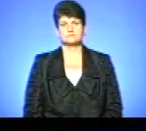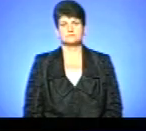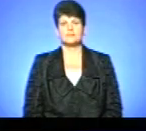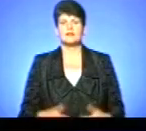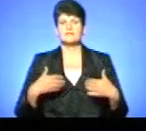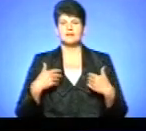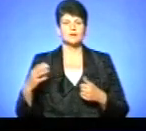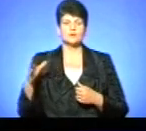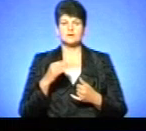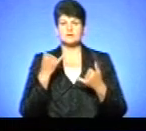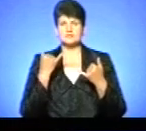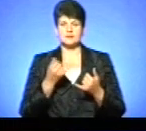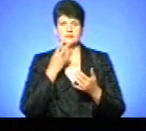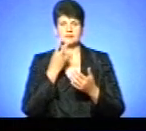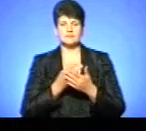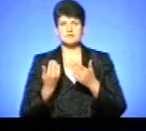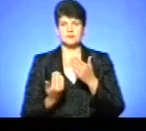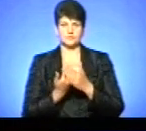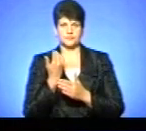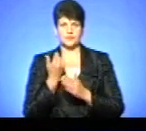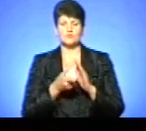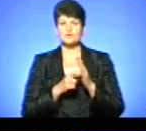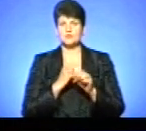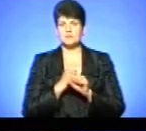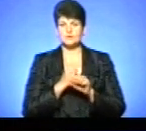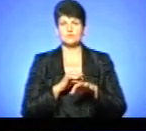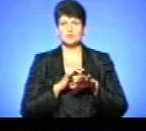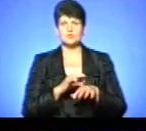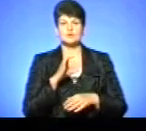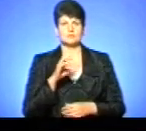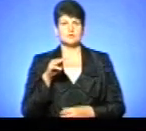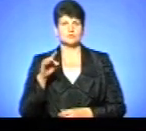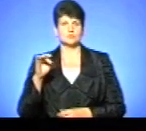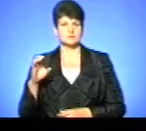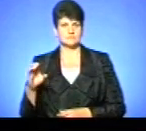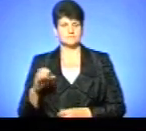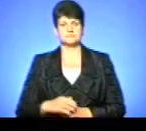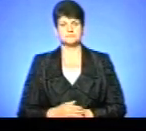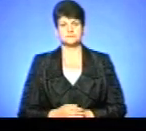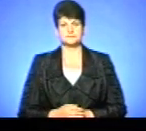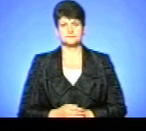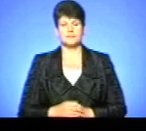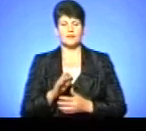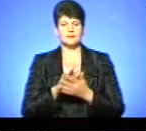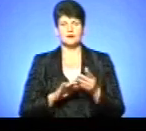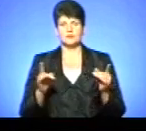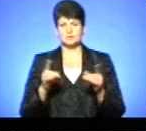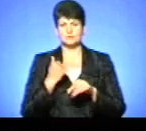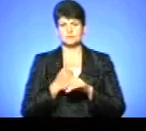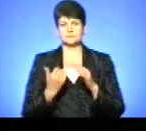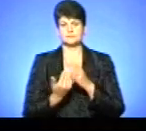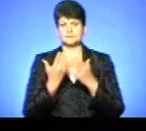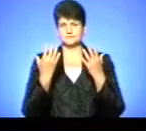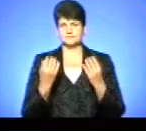Вітаю усіх, хто зараз з нами. Ви дивитесь новини. У студії працює ведуча Соломія Струс. І далі коротко про головні події дня.